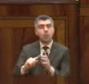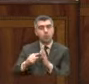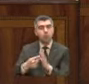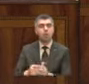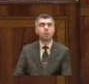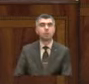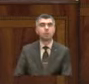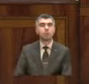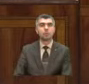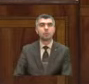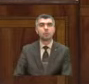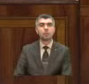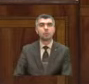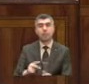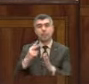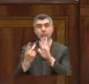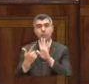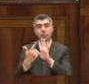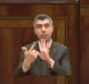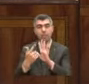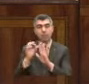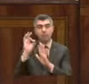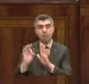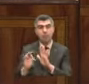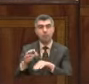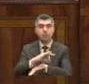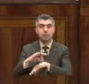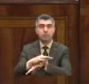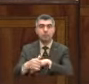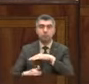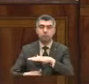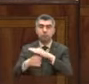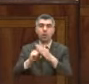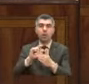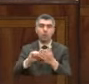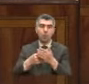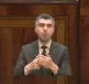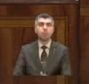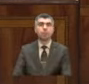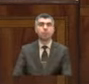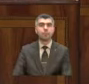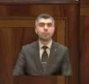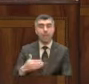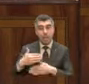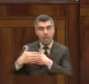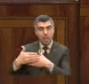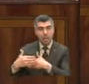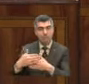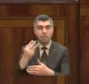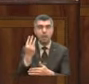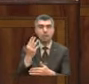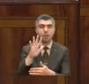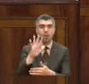الخواص، 72% لصالح المكتب الوطني للكهرباء عن طريق مازن أو عن طريق المكتب الوطني. قيد الإنجاز